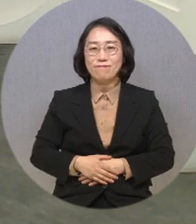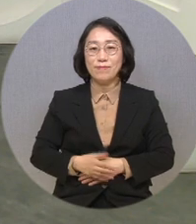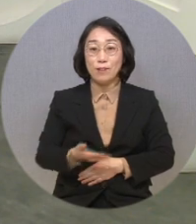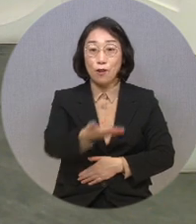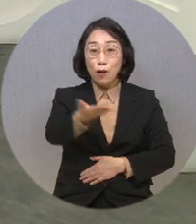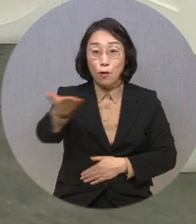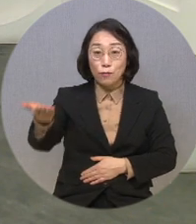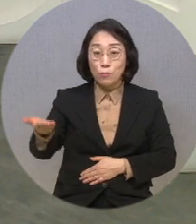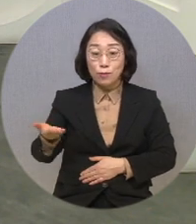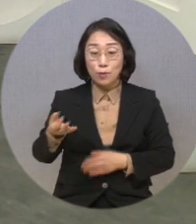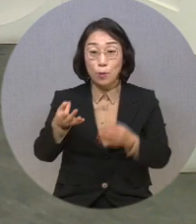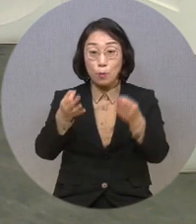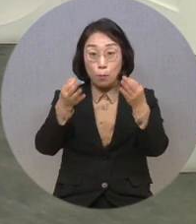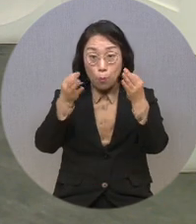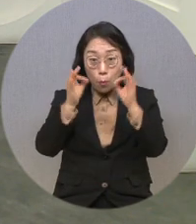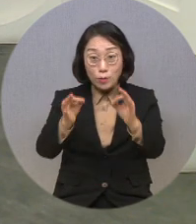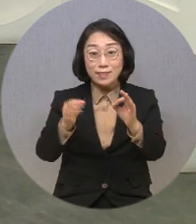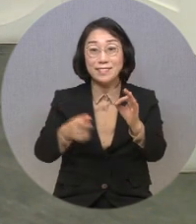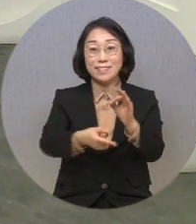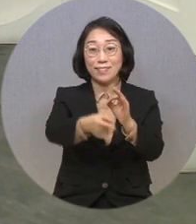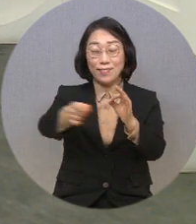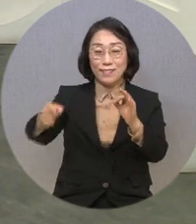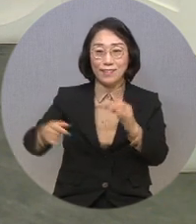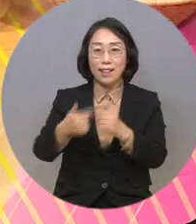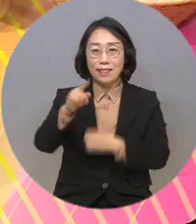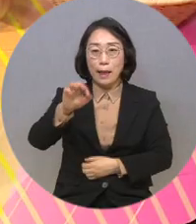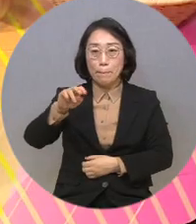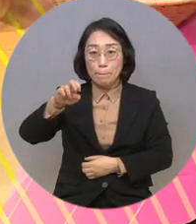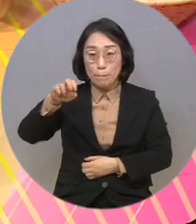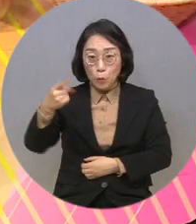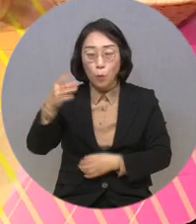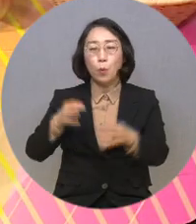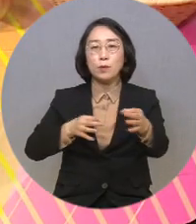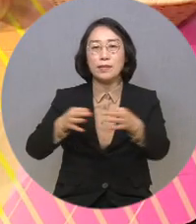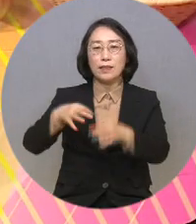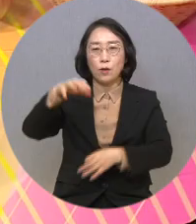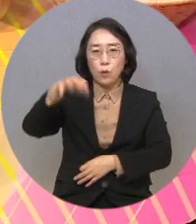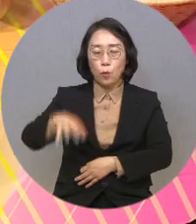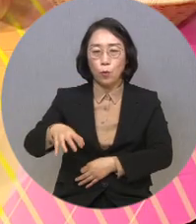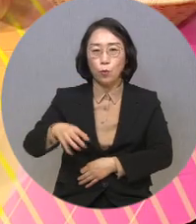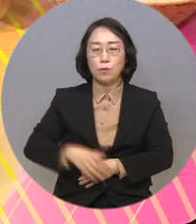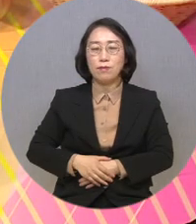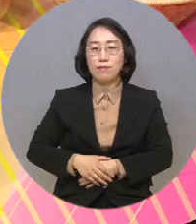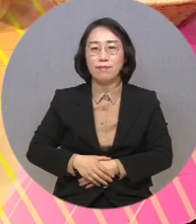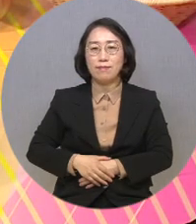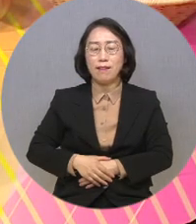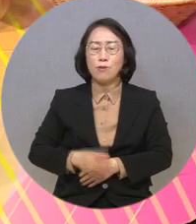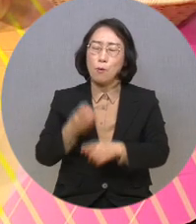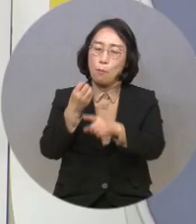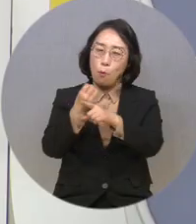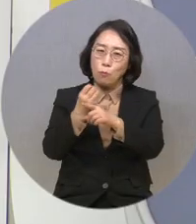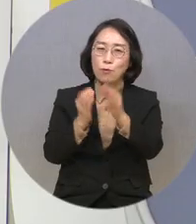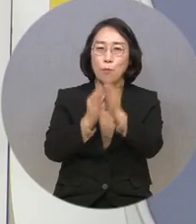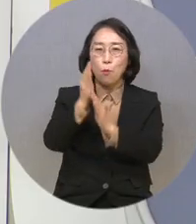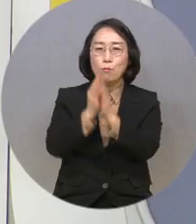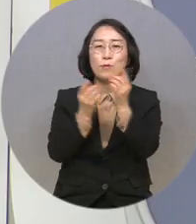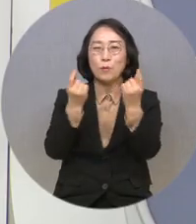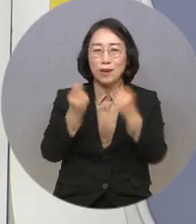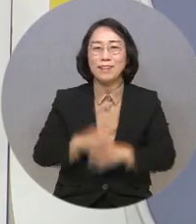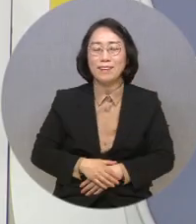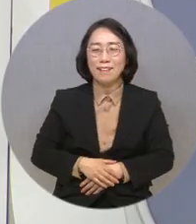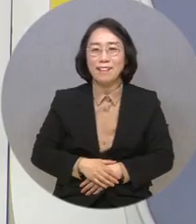앞에 보이는 먹거리들은 네. 다 남도장터를 빛낸 남력의 보물들입니다. 아, 정말요? 네. 이야,